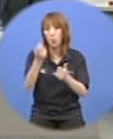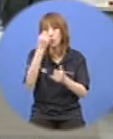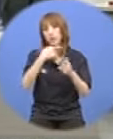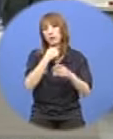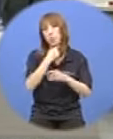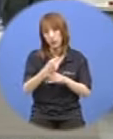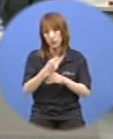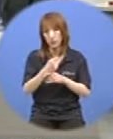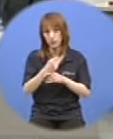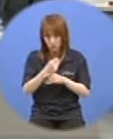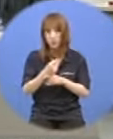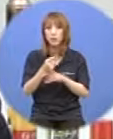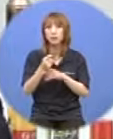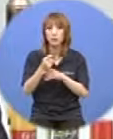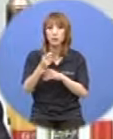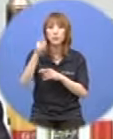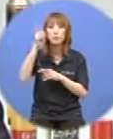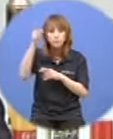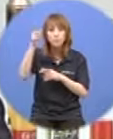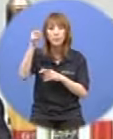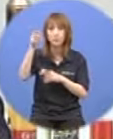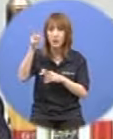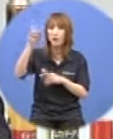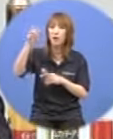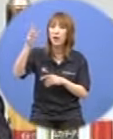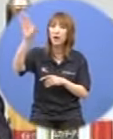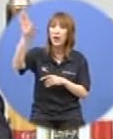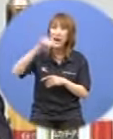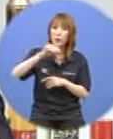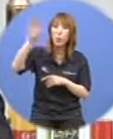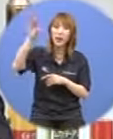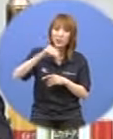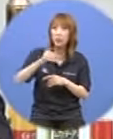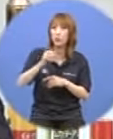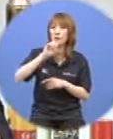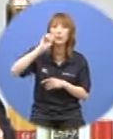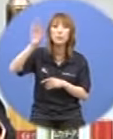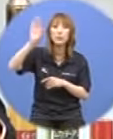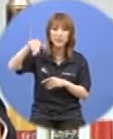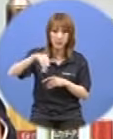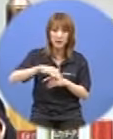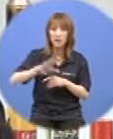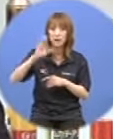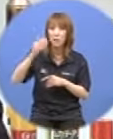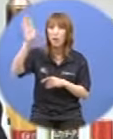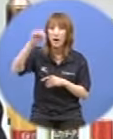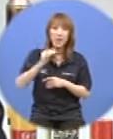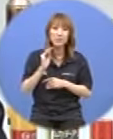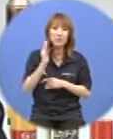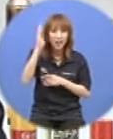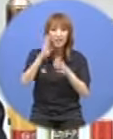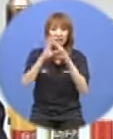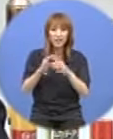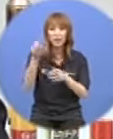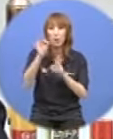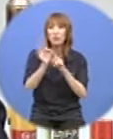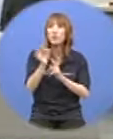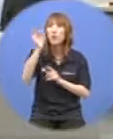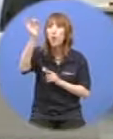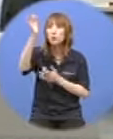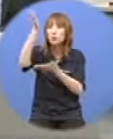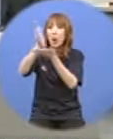6年間向こうにいて途中で何遍も帰ってこいって言われましてね、で帰ってこないもんだから仕送りを止められたん